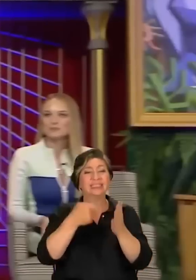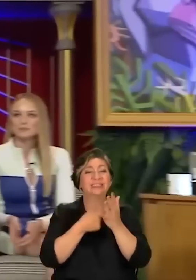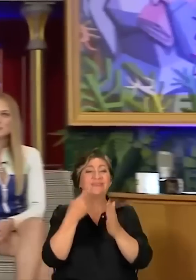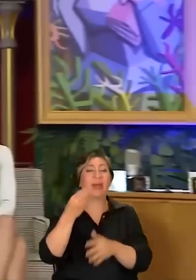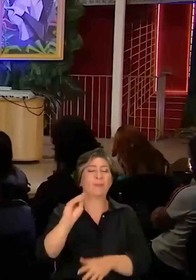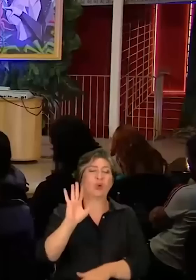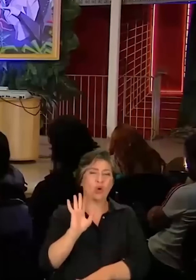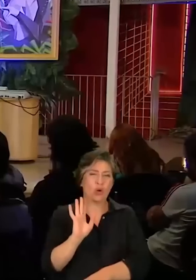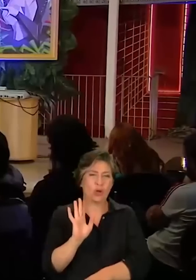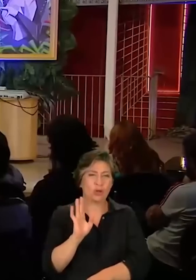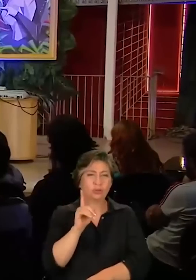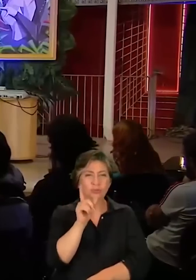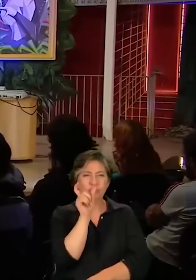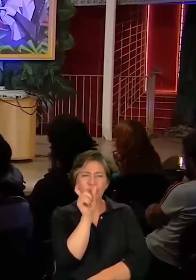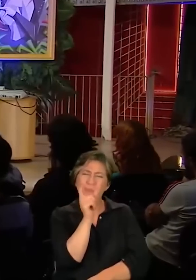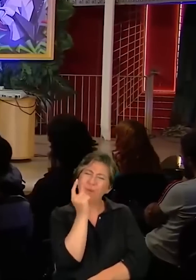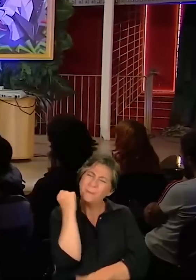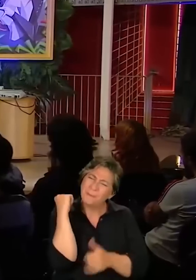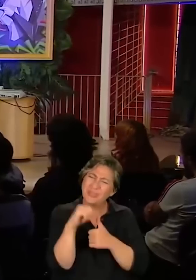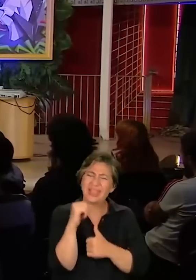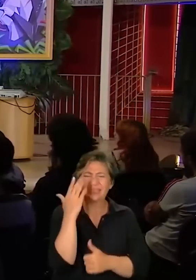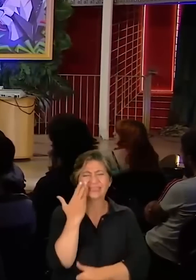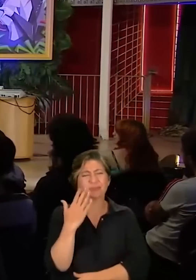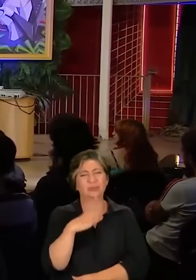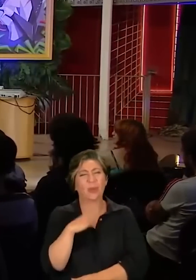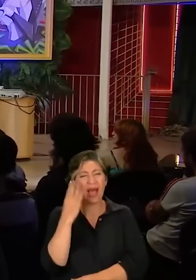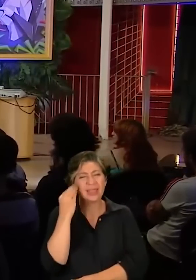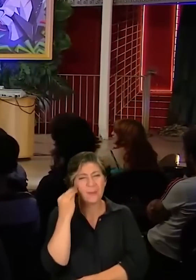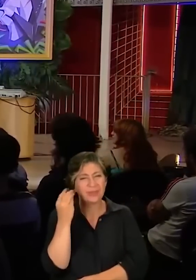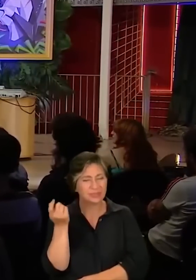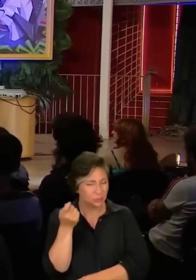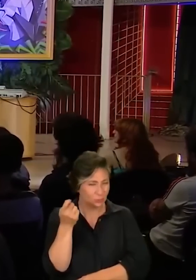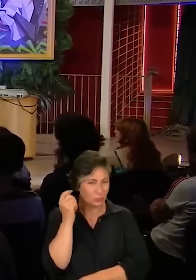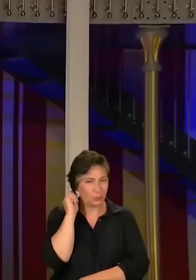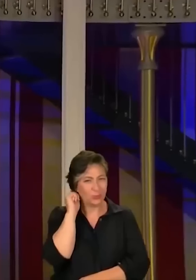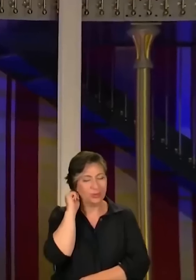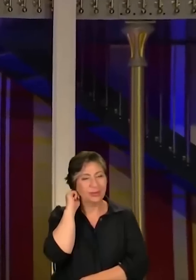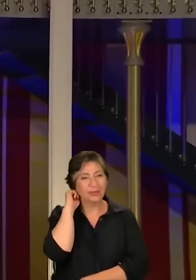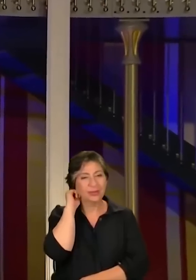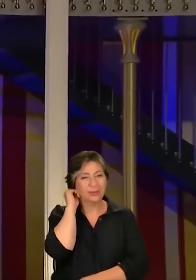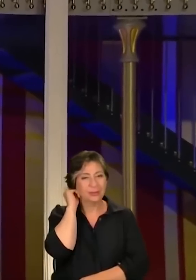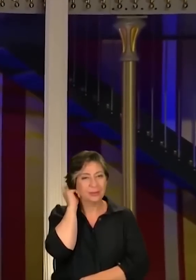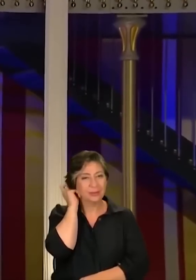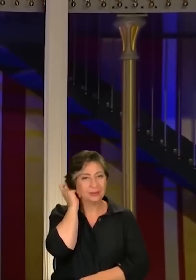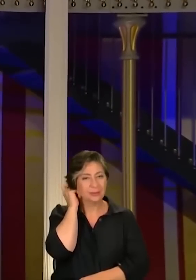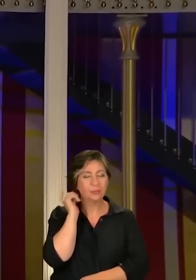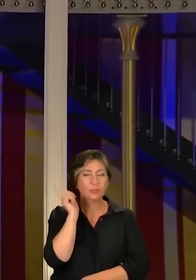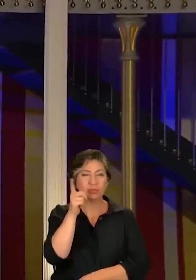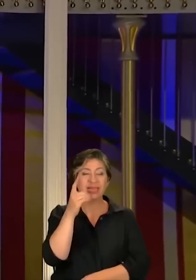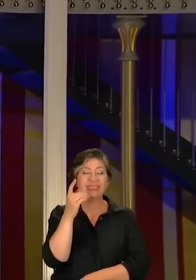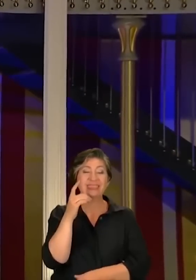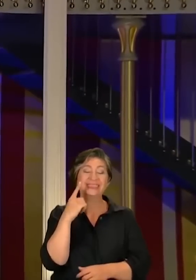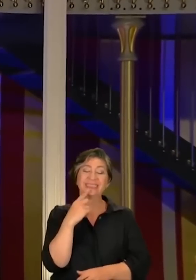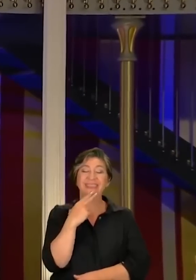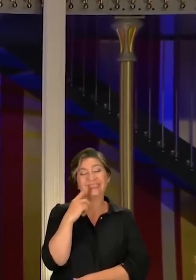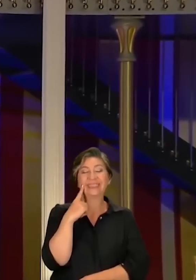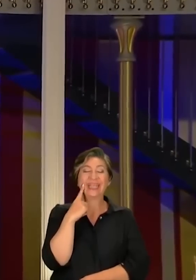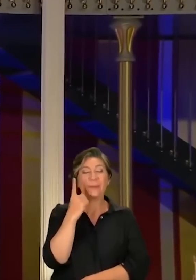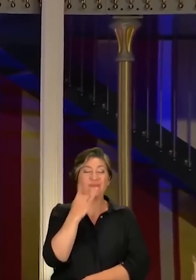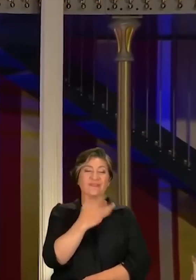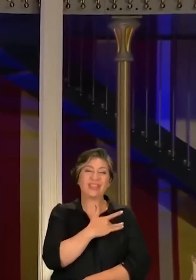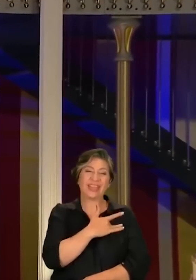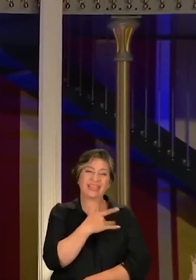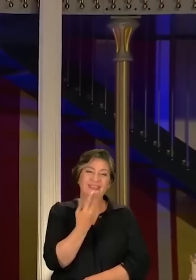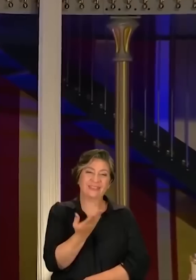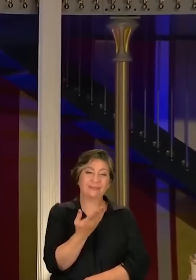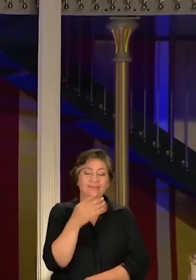isim vermiyor. Şu bölümü bir daha izlemek istiyorum ben çünkü anlamaya çalışıyorum. Burada Seda Hanım'ın bir fedakarlığı var.